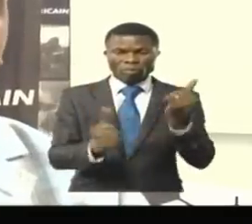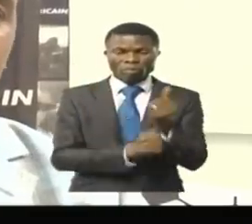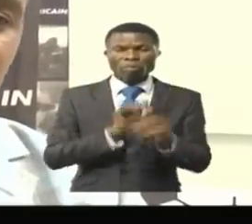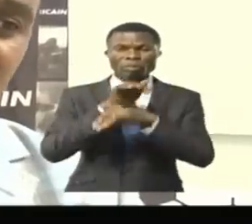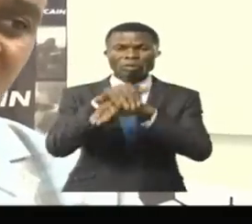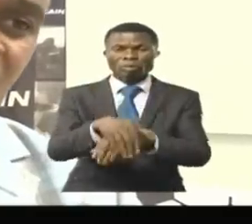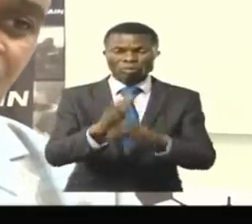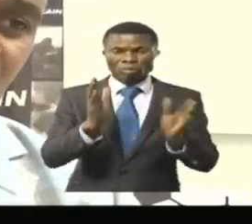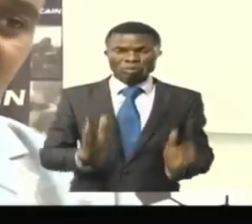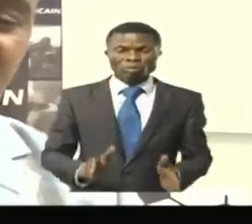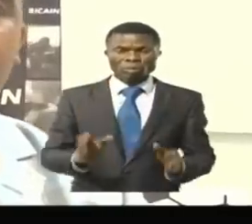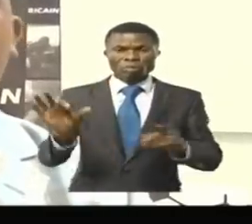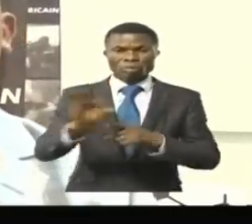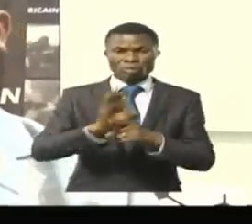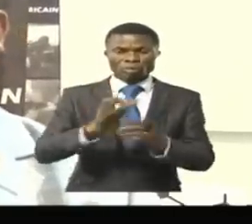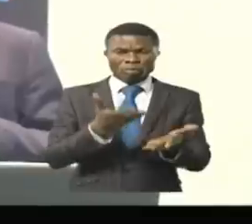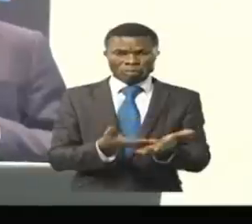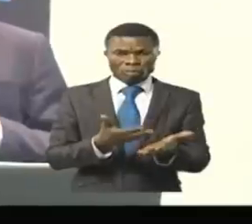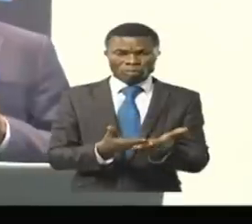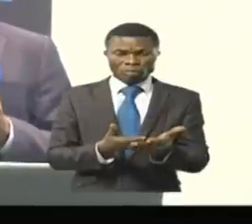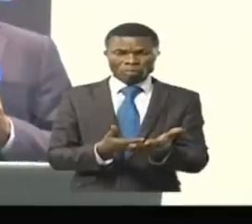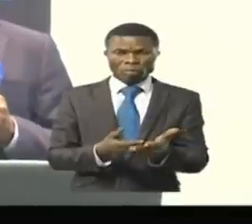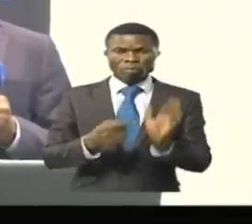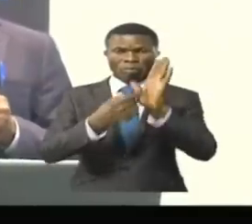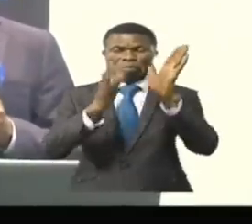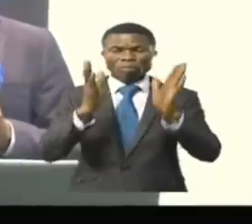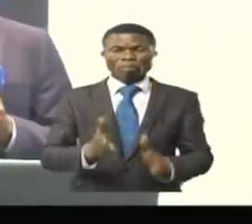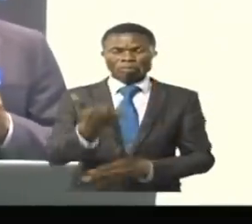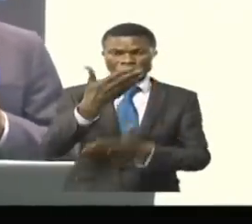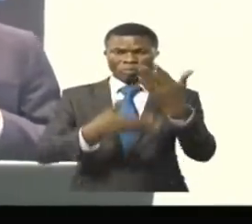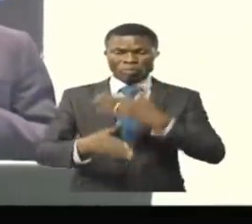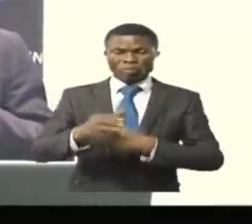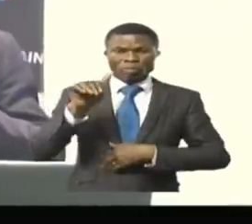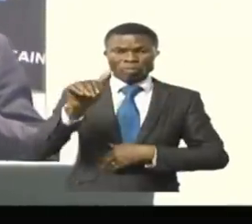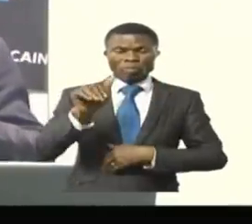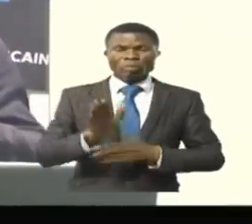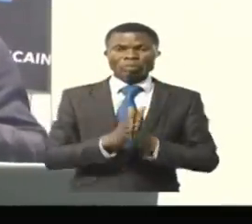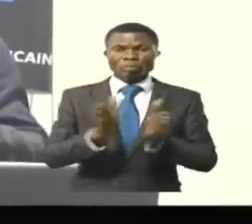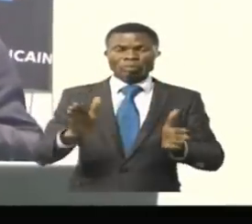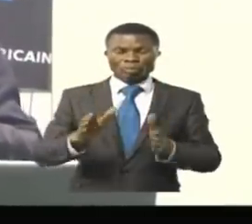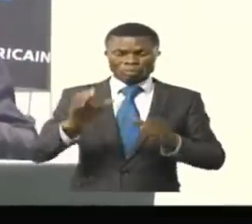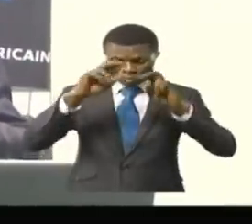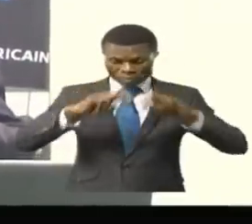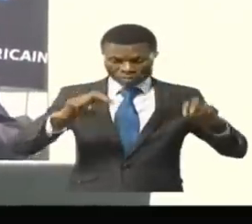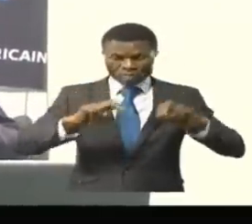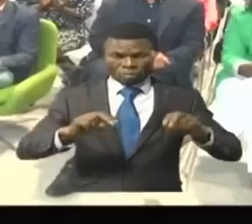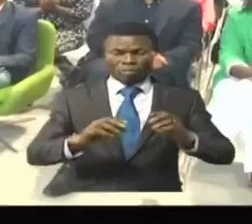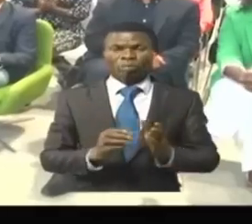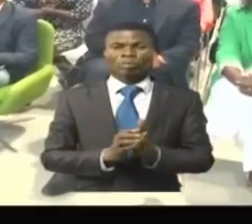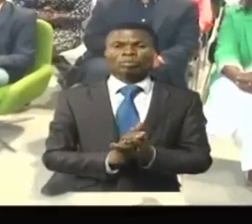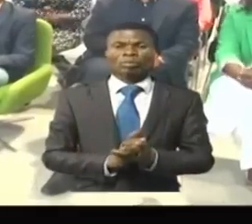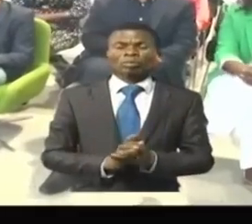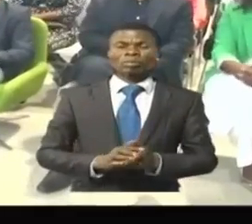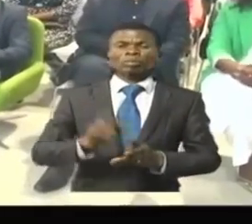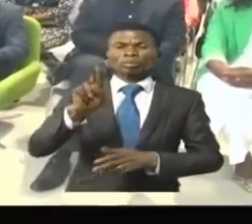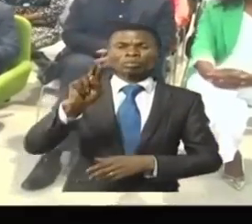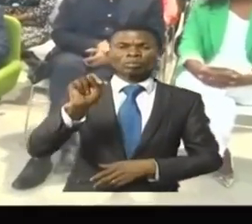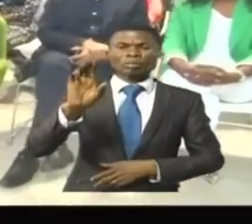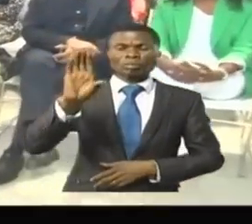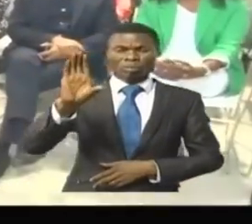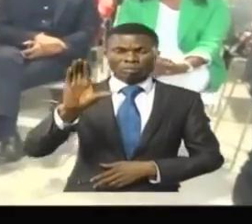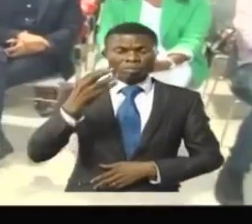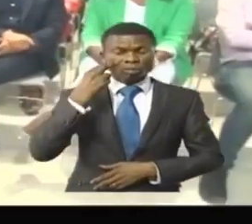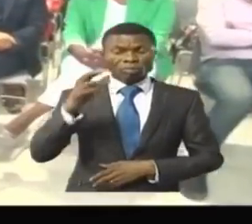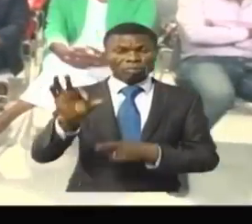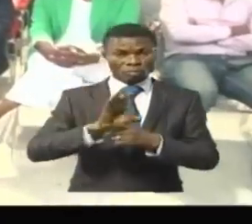participants à cette séance de formation. Représentant le directeur général AI, le directeur en charge de ressources humaines de la chaîne nationale, estime que